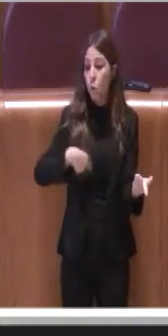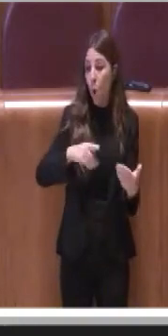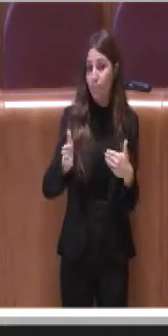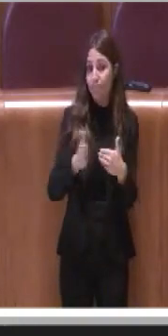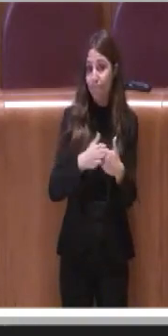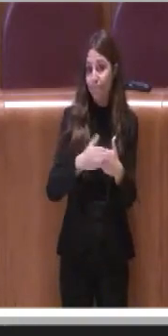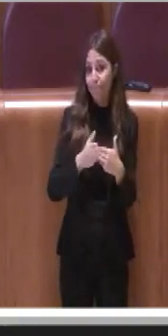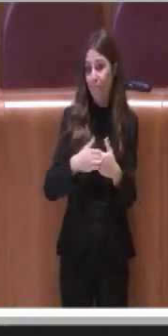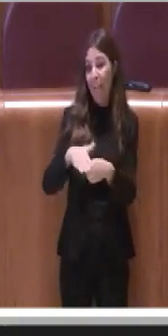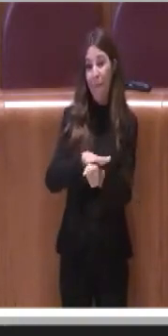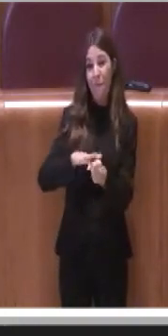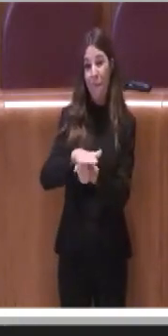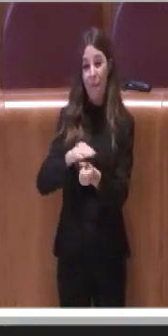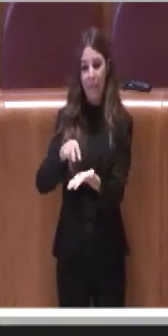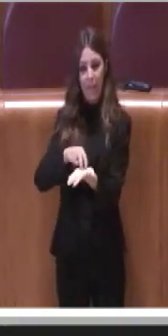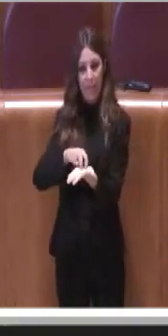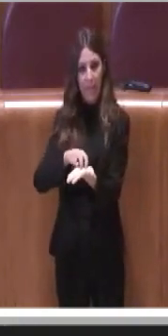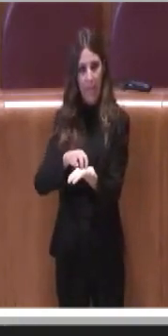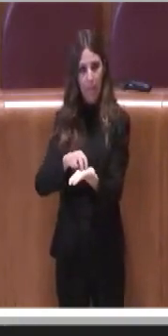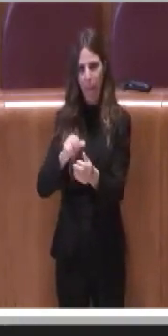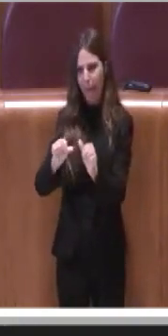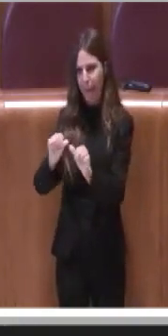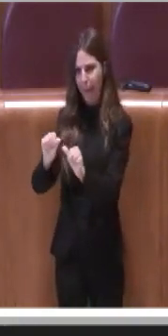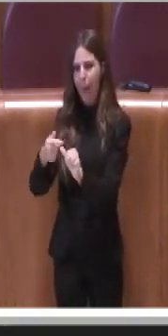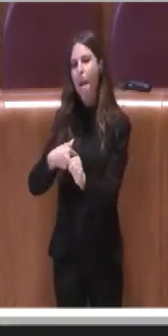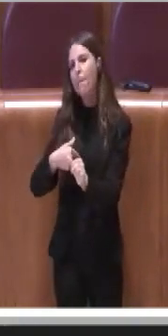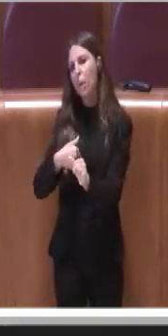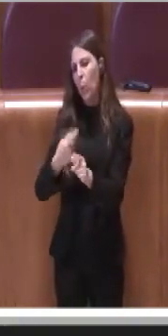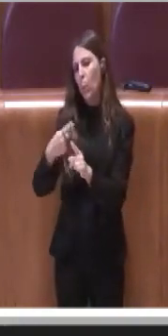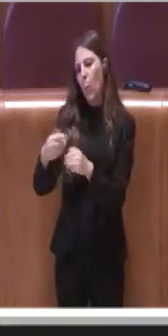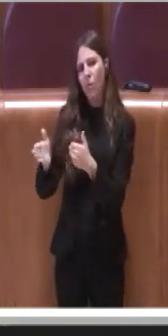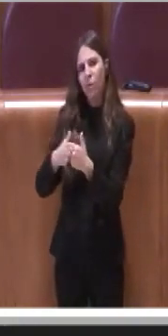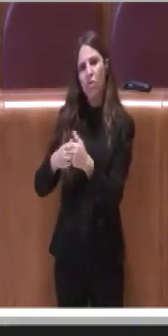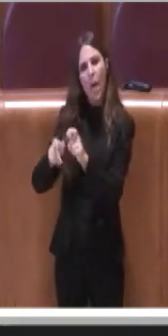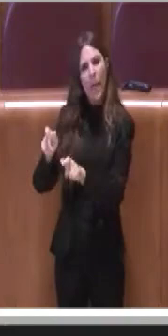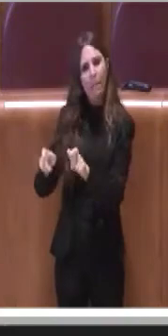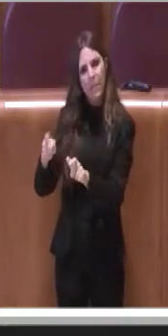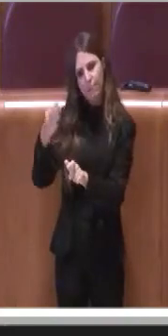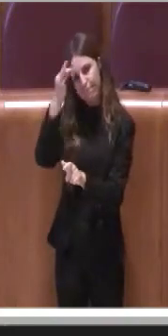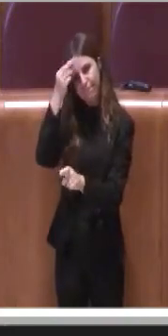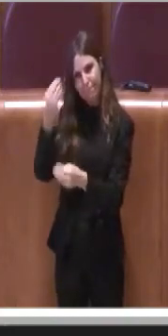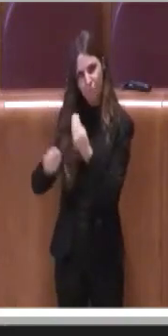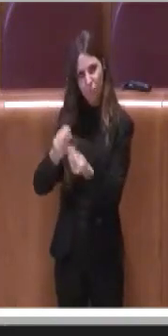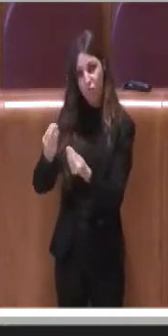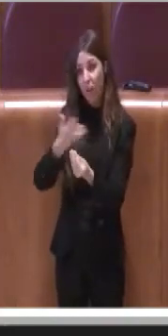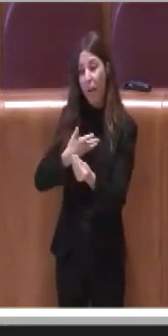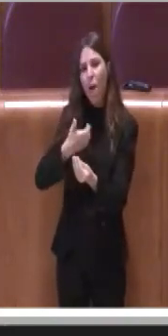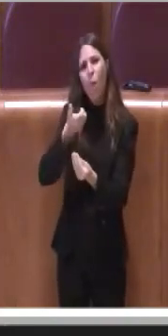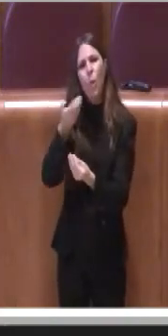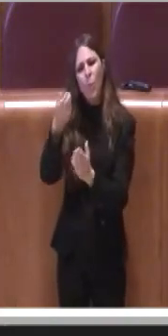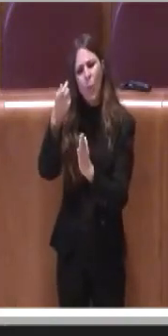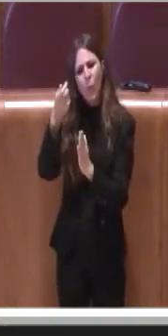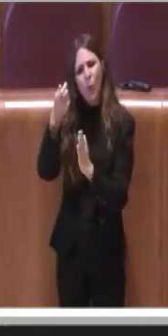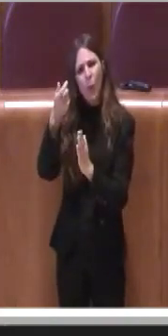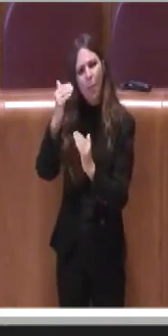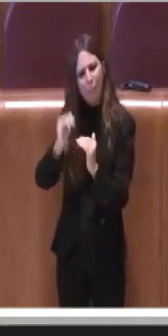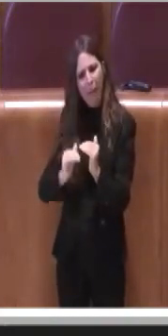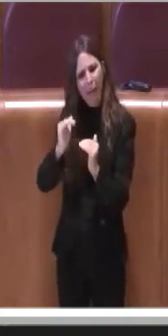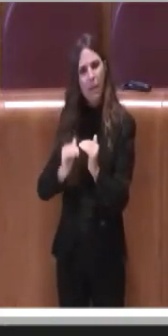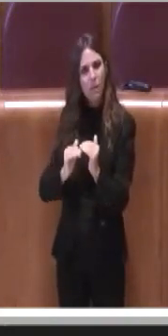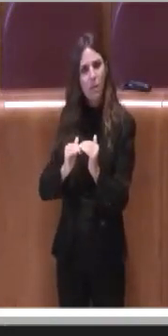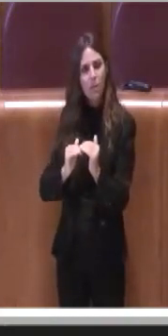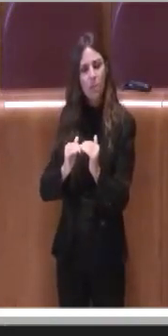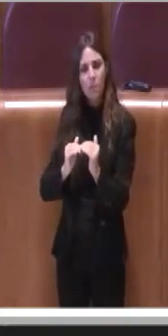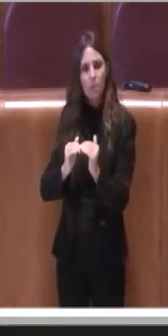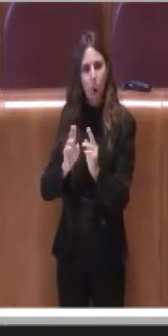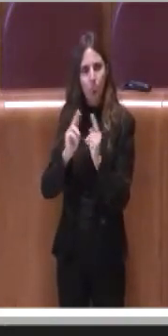più vulnerabili, siamo vicini alle persone che soffrono di questo. È inutile dire che i numeri sono bassi a livello assoluto, ma i numeri